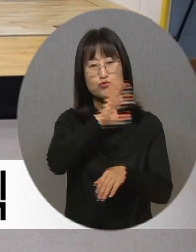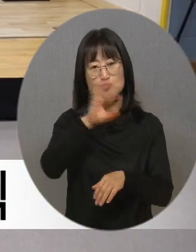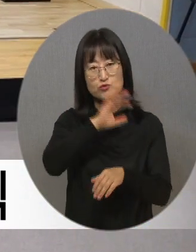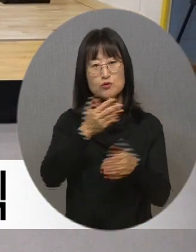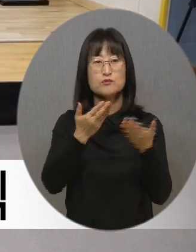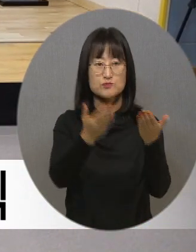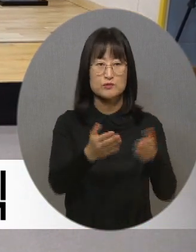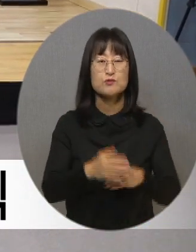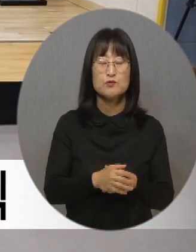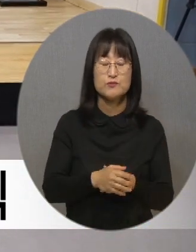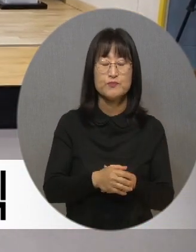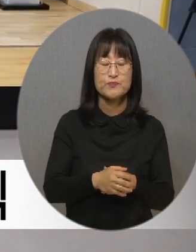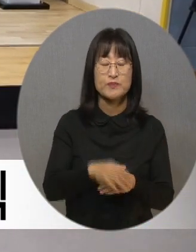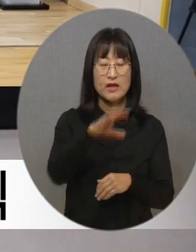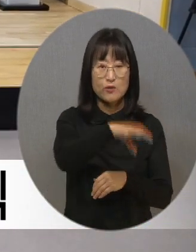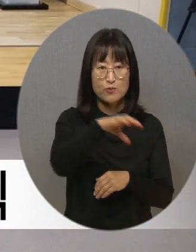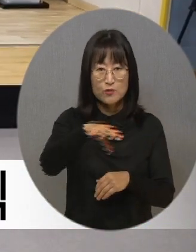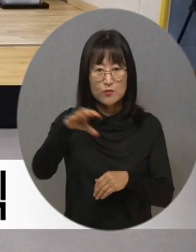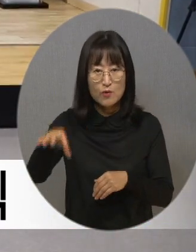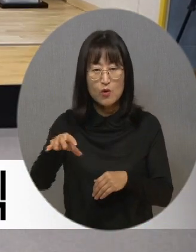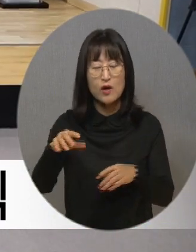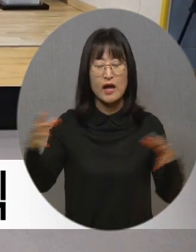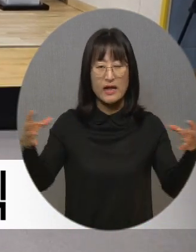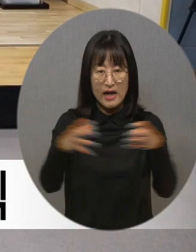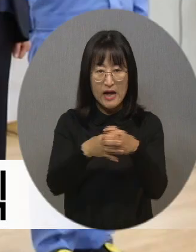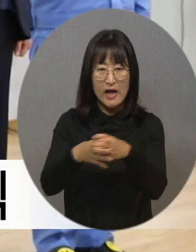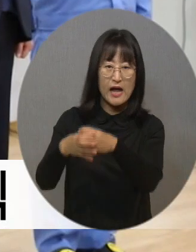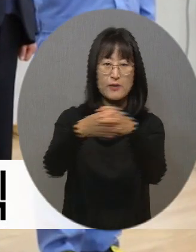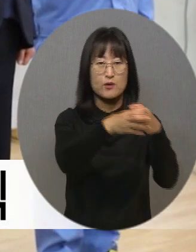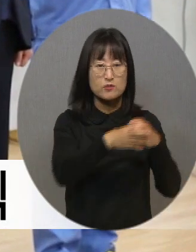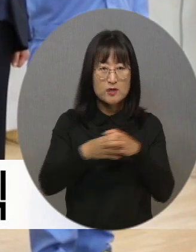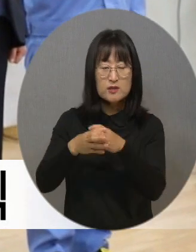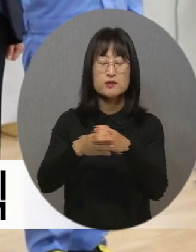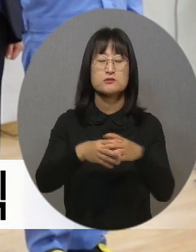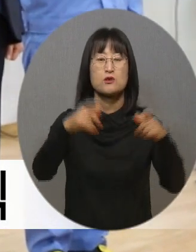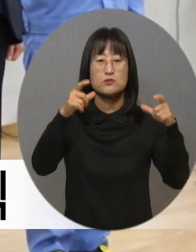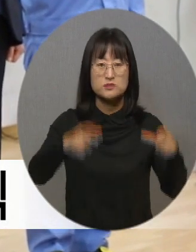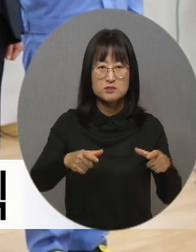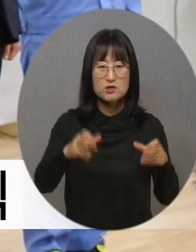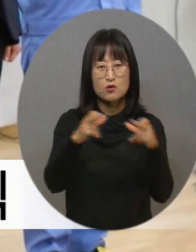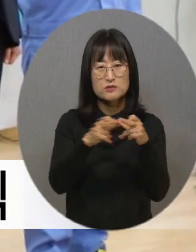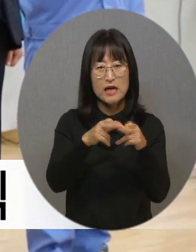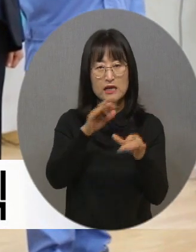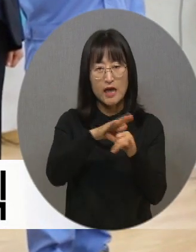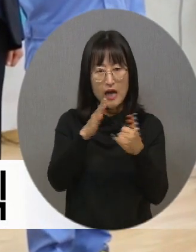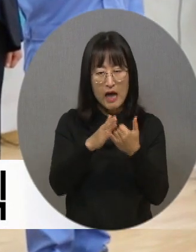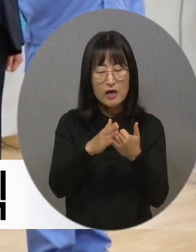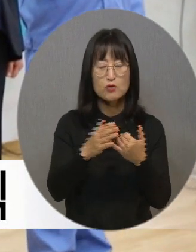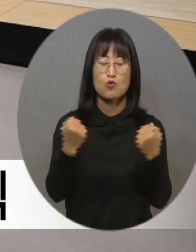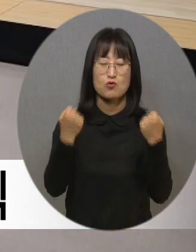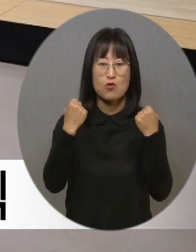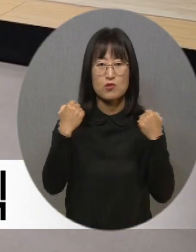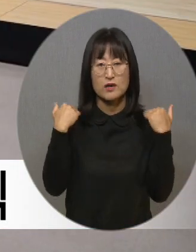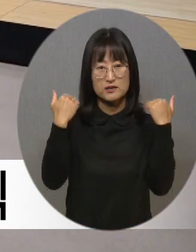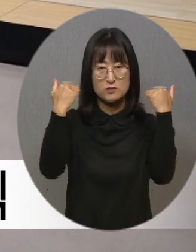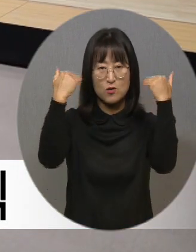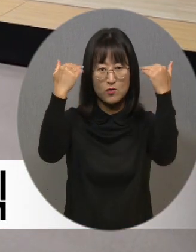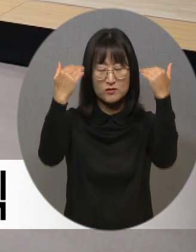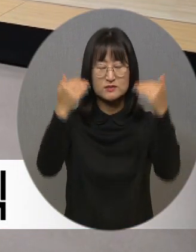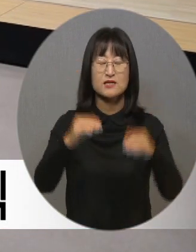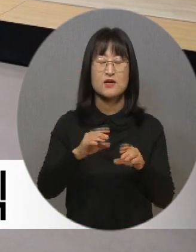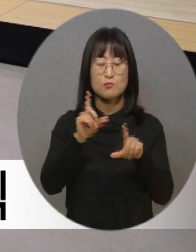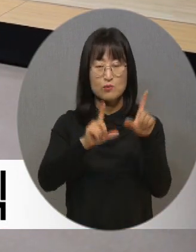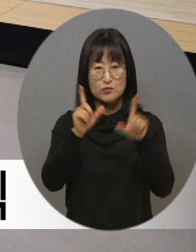지자체, 기관, 기업체, 시민이 협력해서 지역 장애아동의 건강과 성장을 지원하는 광양시의